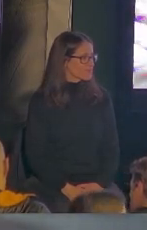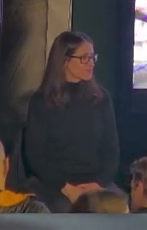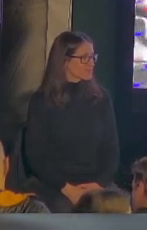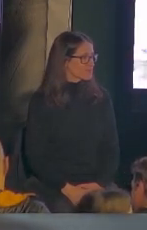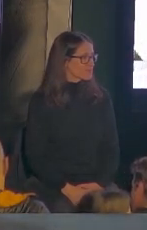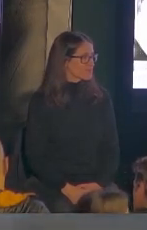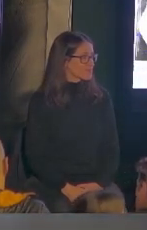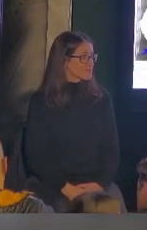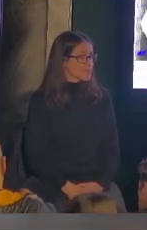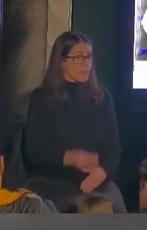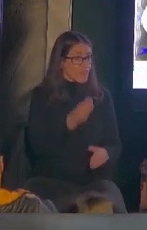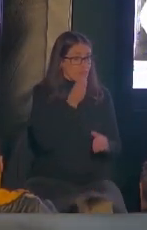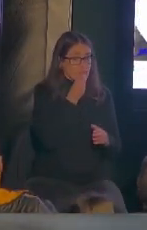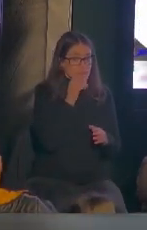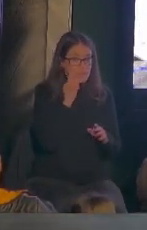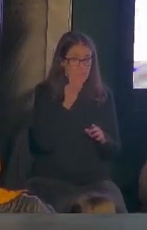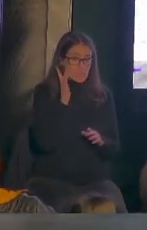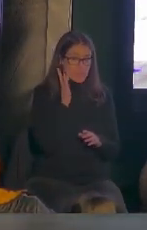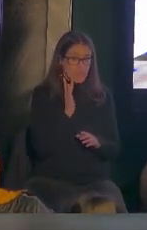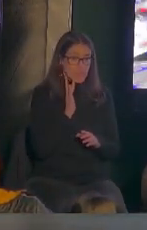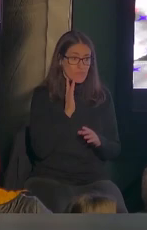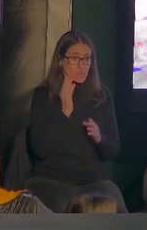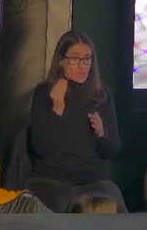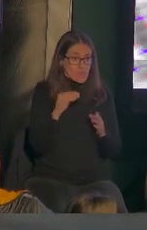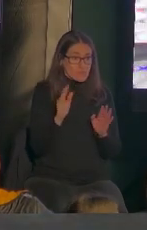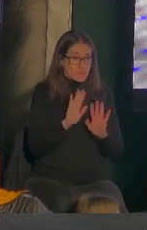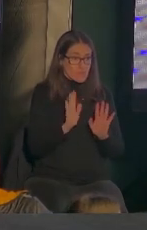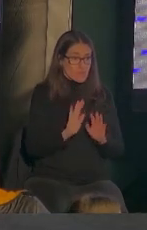no us el mengeu, que si no no n'hi ha més.